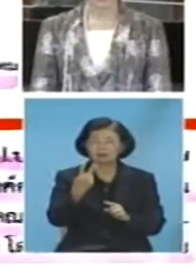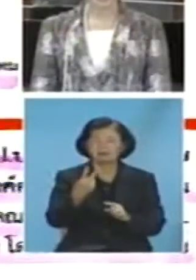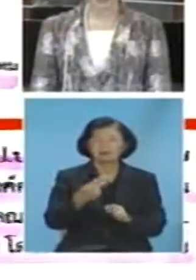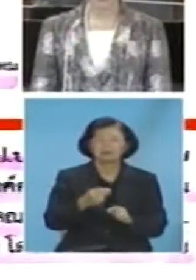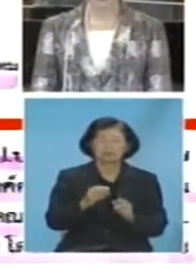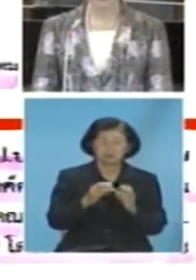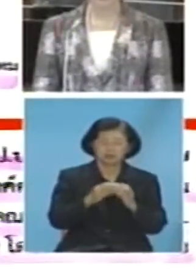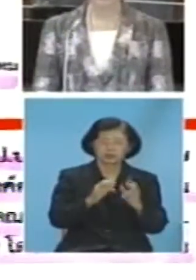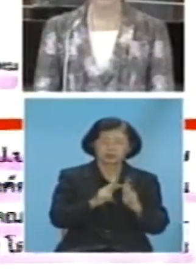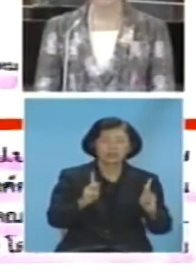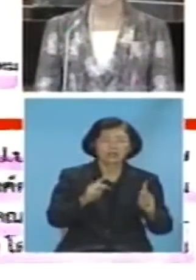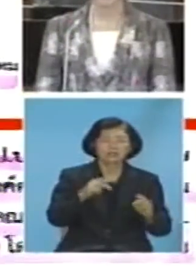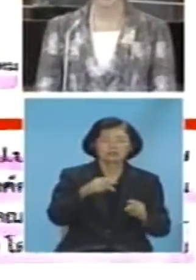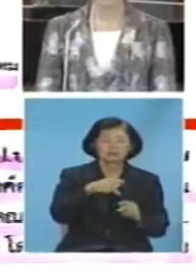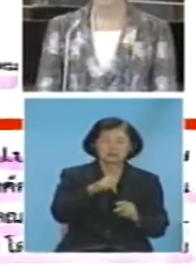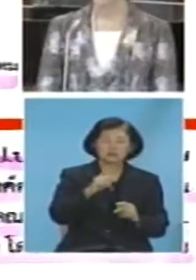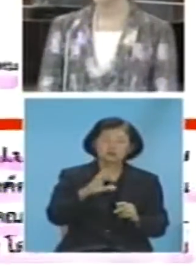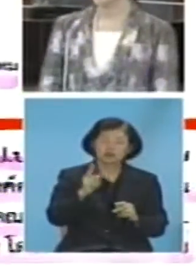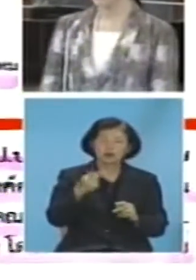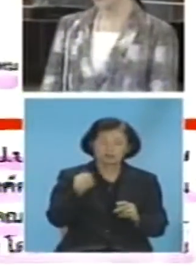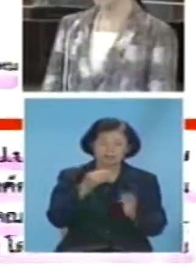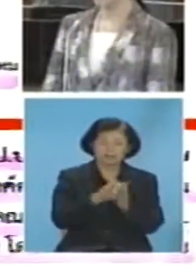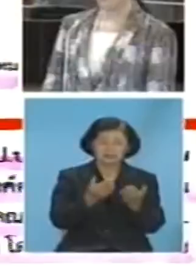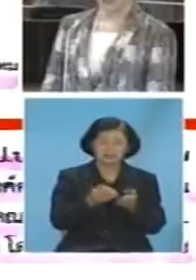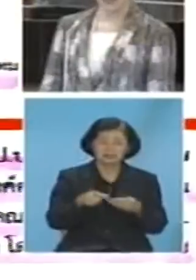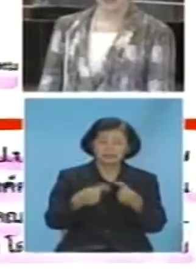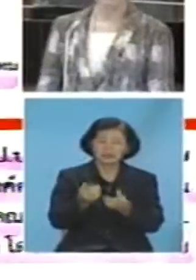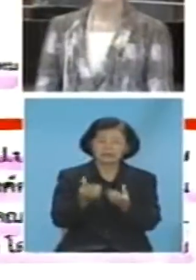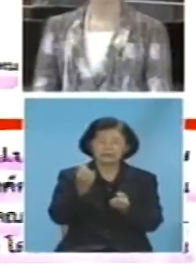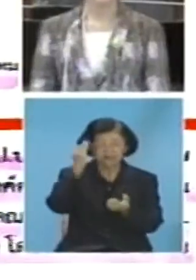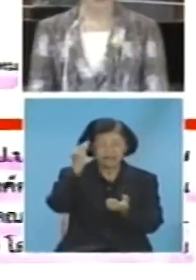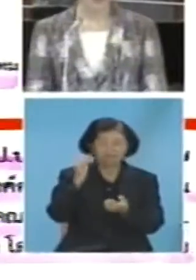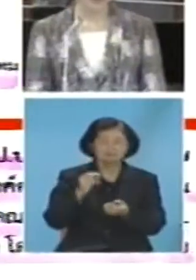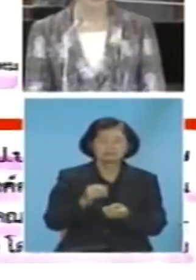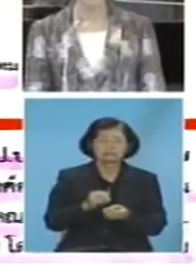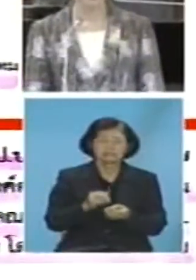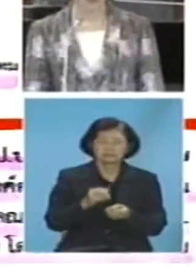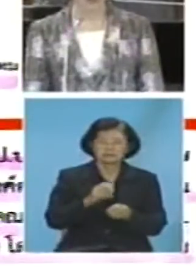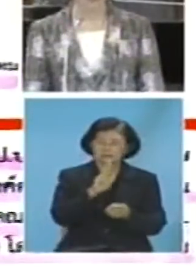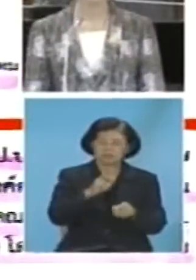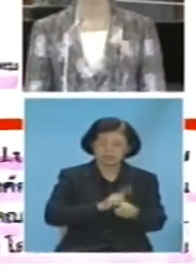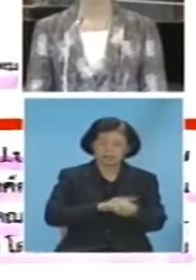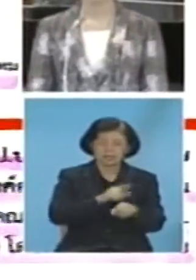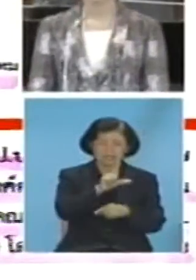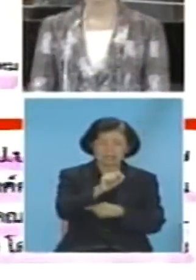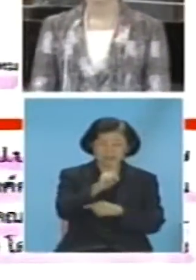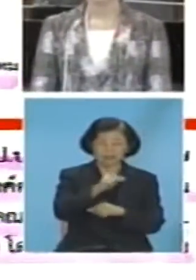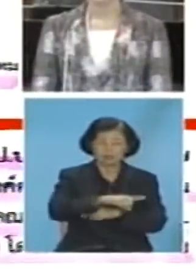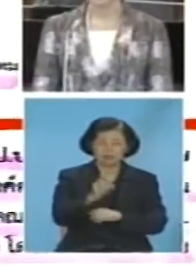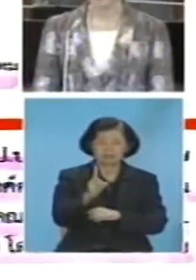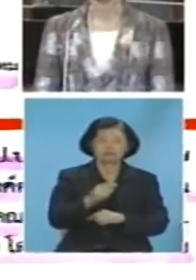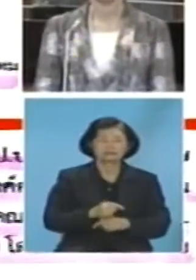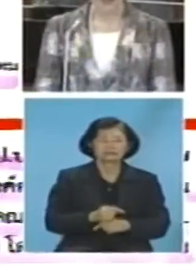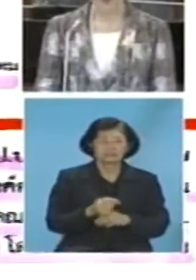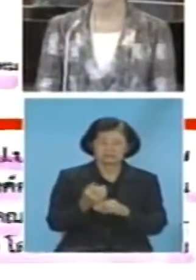คณะกรรมการปปช.มีหนังสือถึงดิฉันให้ไปรับทราบข้อกล่าวหานั้นใช้เวลาเพียง21วันค่ะ